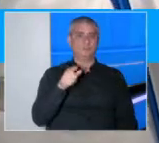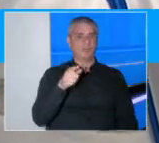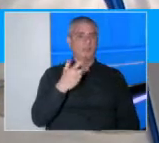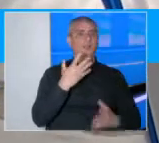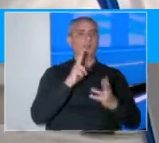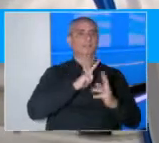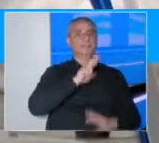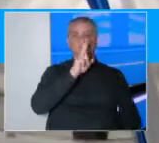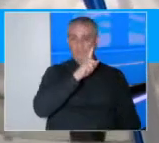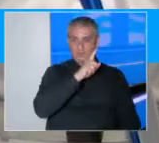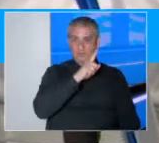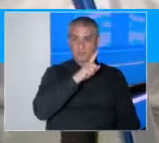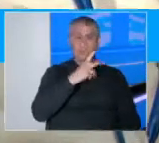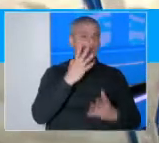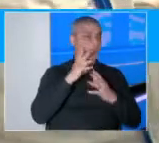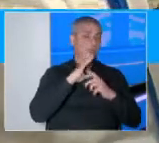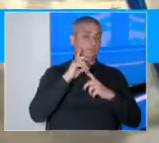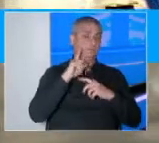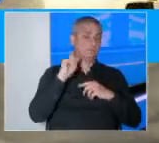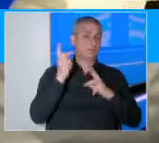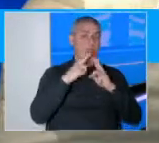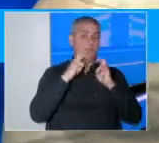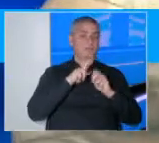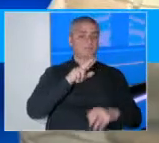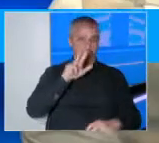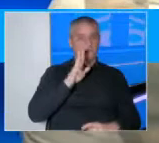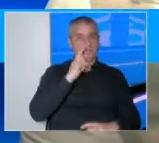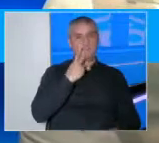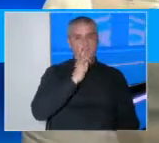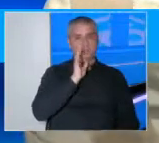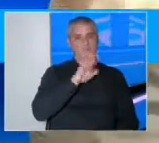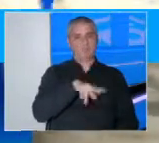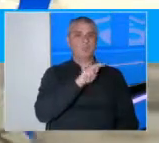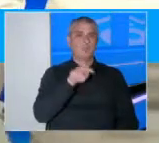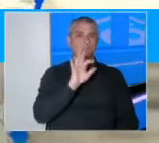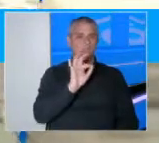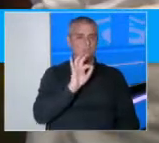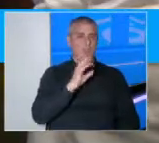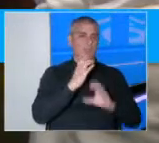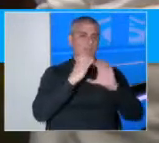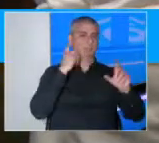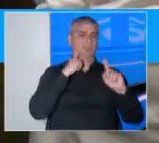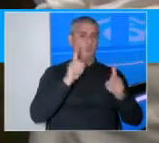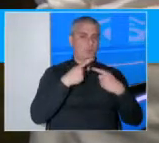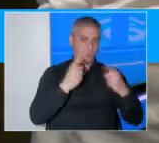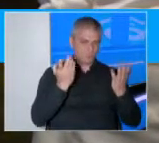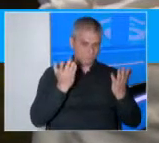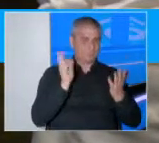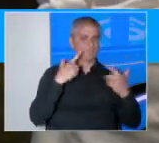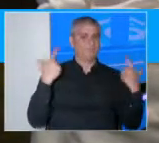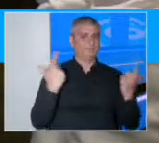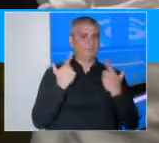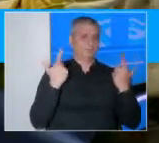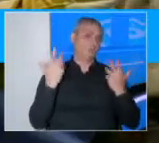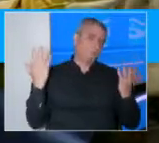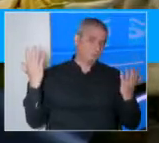ויש לך בצפון סצנות, שאר הערים בצפון דווקא די מעדיפות גם את העניין של מסעיות מוזיקה ומסיבות,